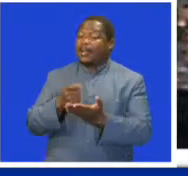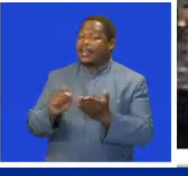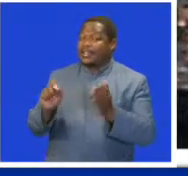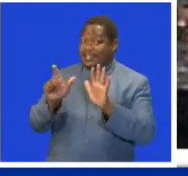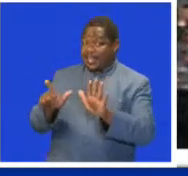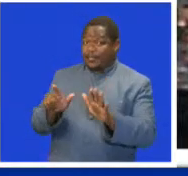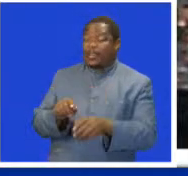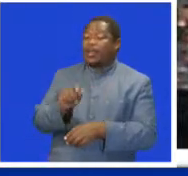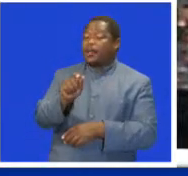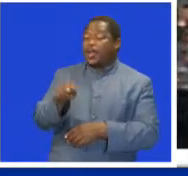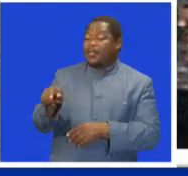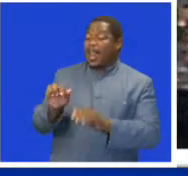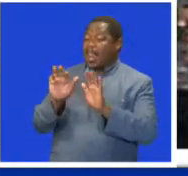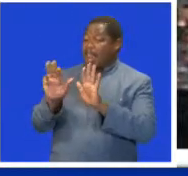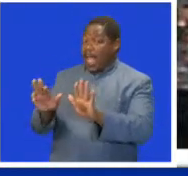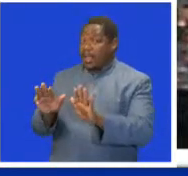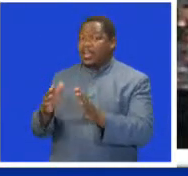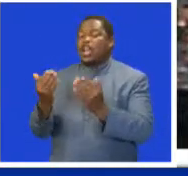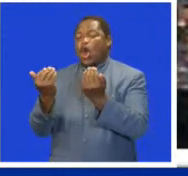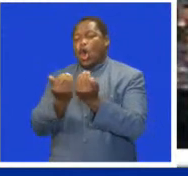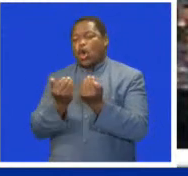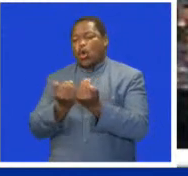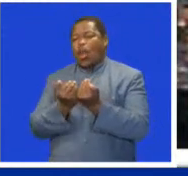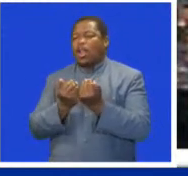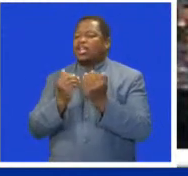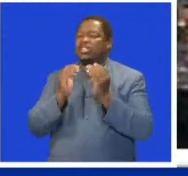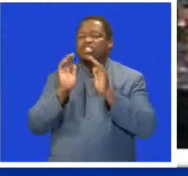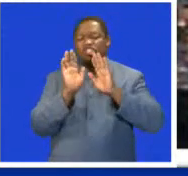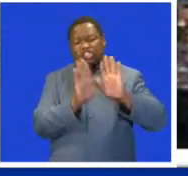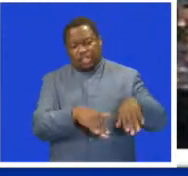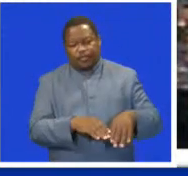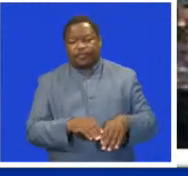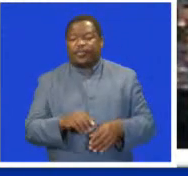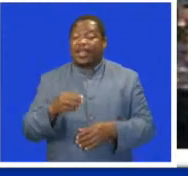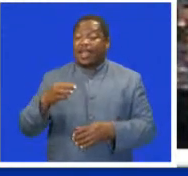esikolweni lonyaka kanti sekuvakele ukuthi munye wabo ukhulelwe.